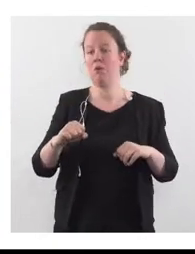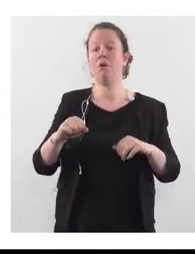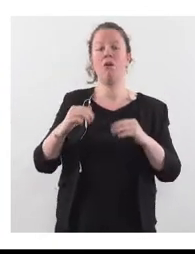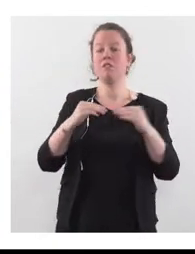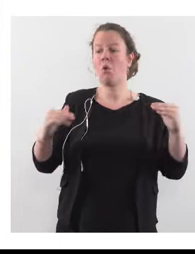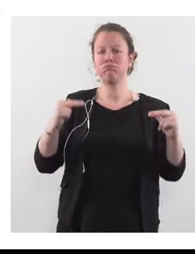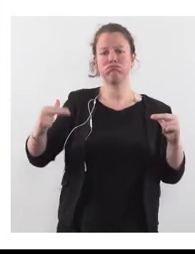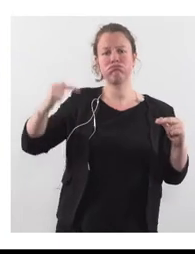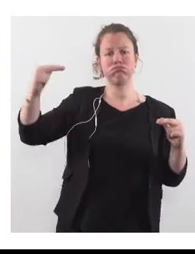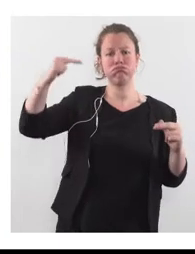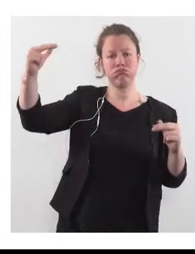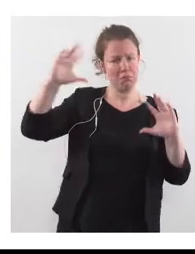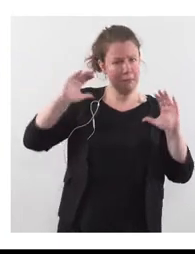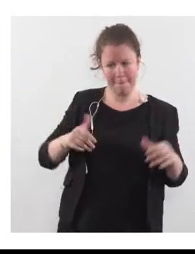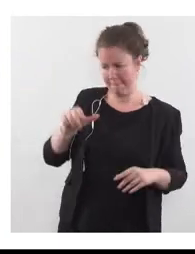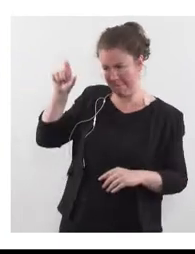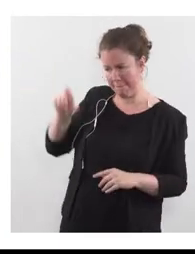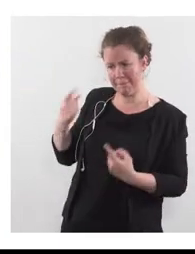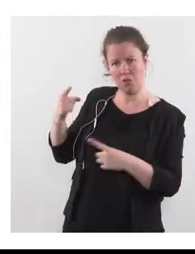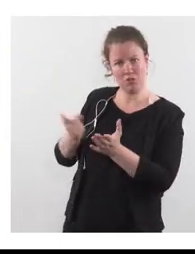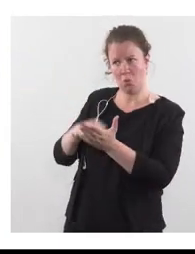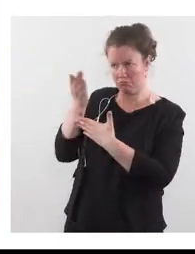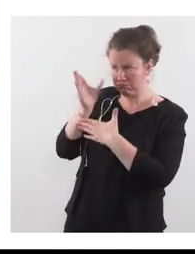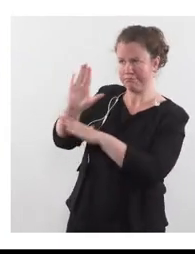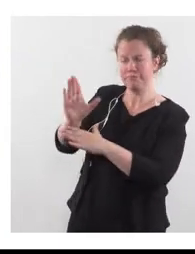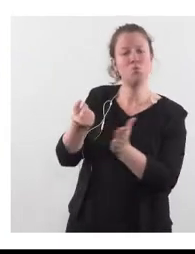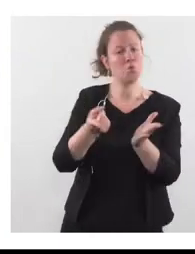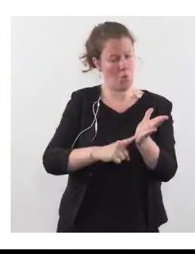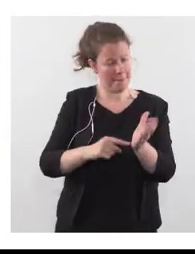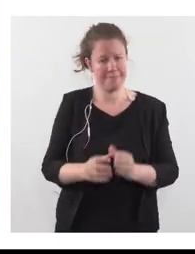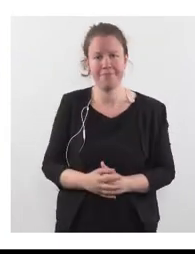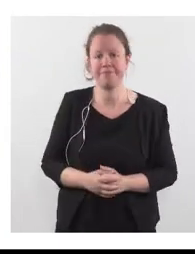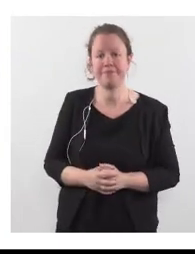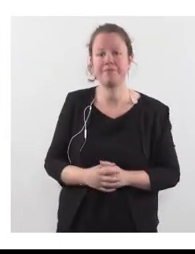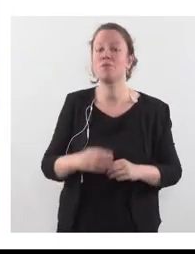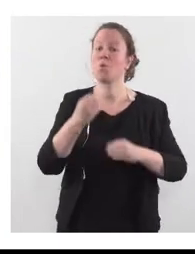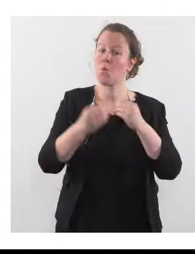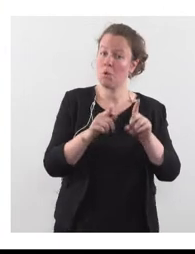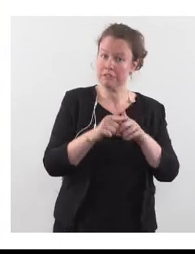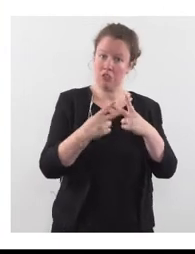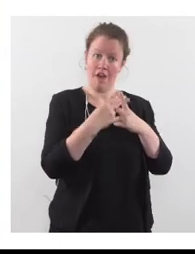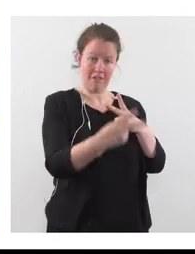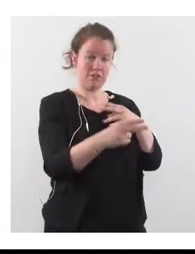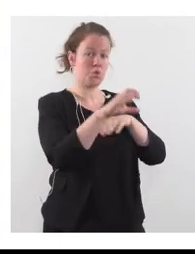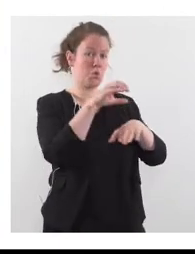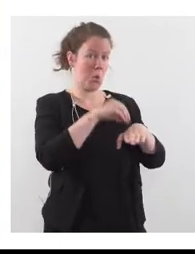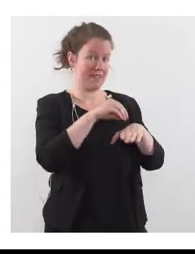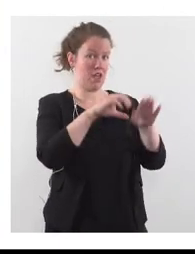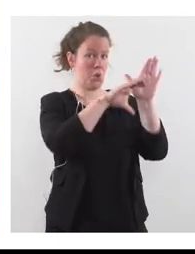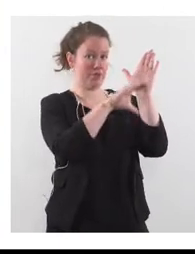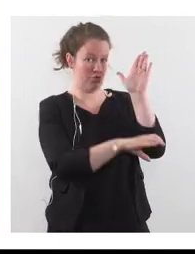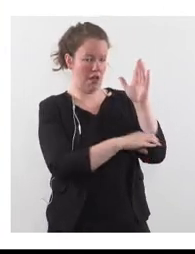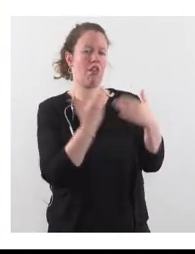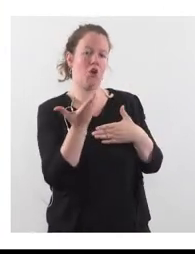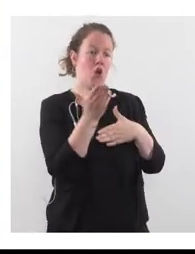présenter son analyse du dossier. Il peut intervenir aussi devant le Conseil constitutionnel, mais ne peut pas le saisir dans le